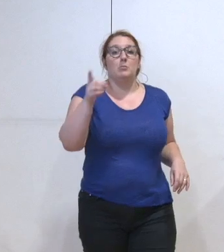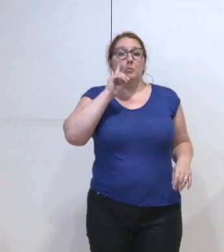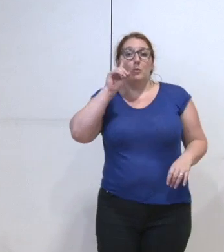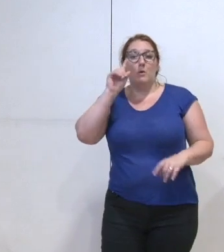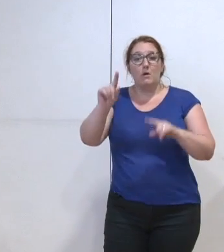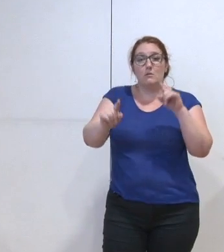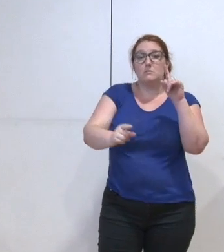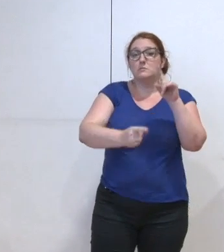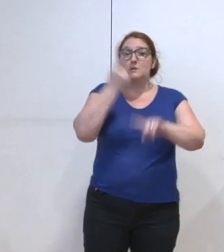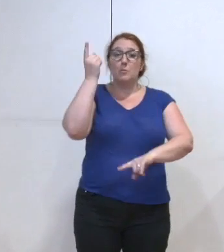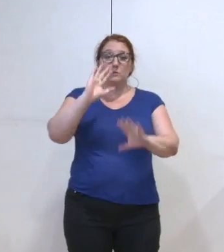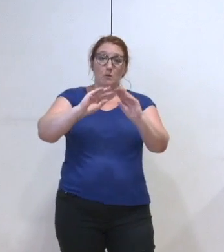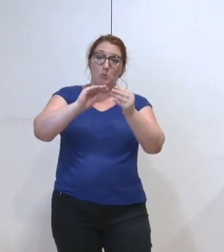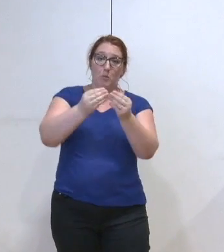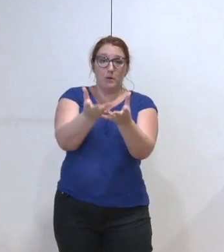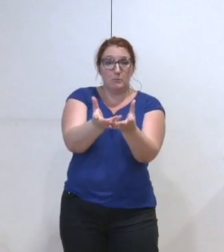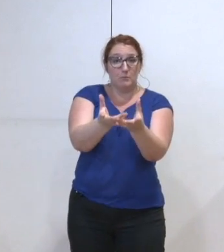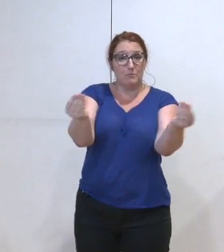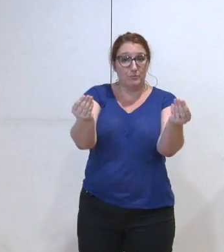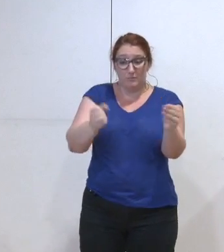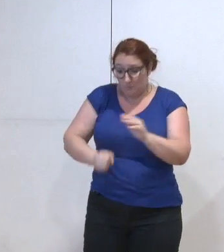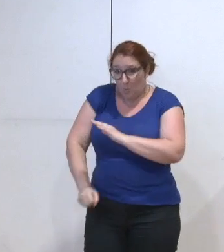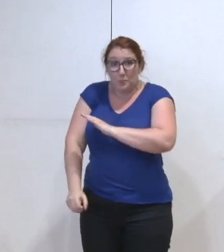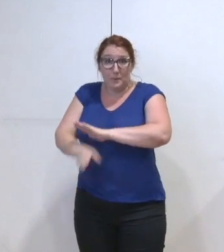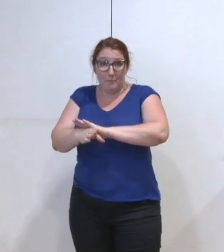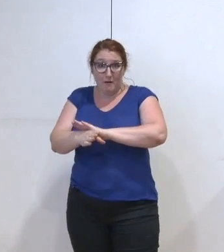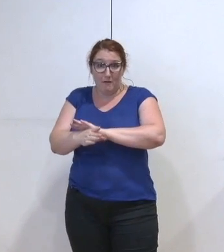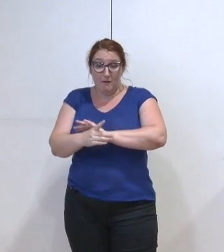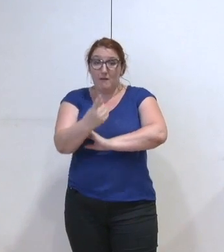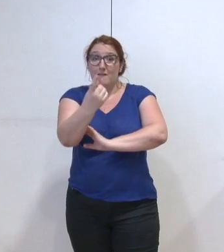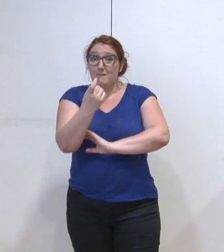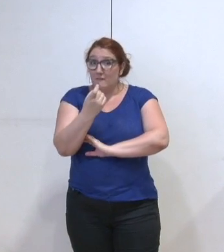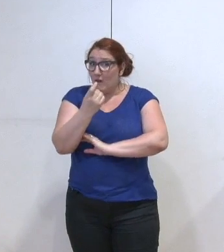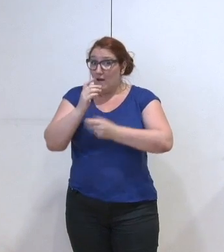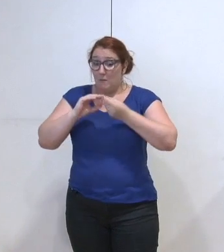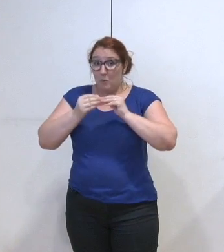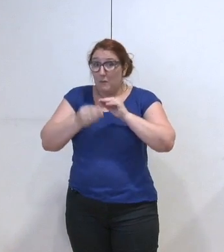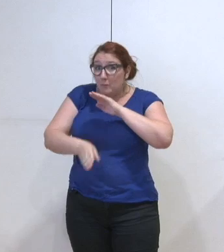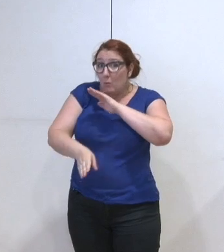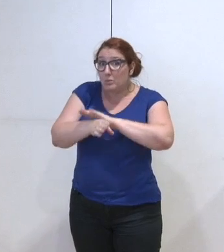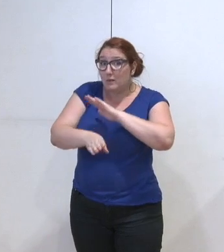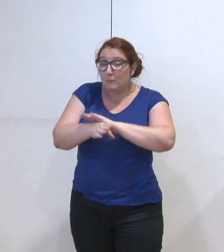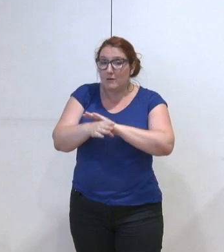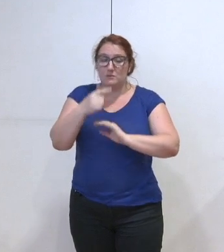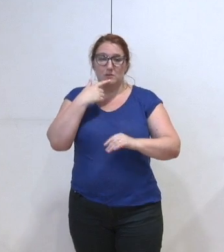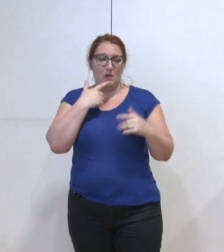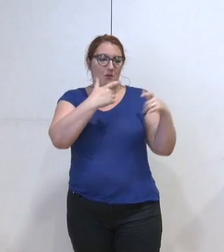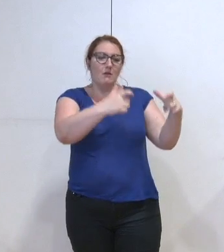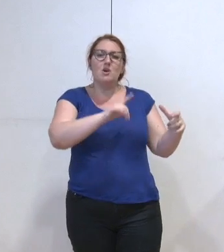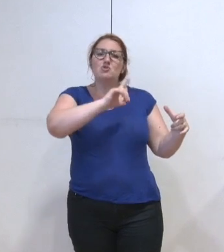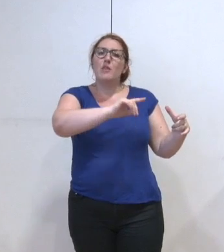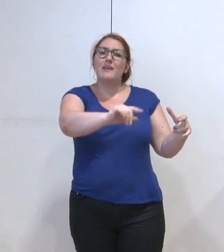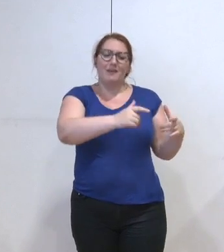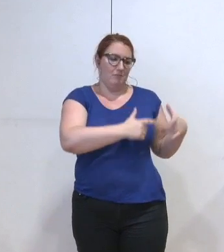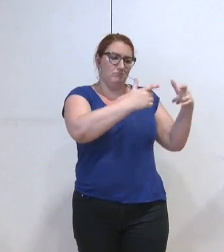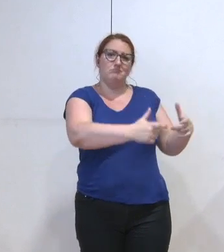racine et par exemple avec le premier test avec de posuse de cendrier qui a eu lieu une expérimentation également sera lancée